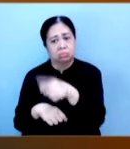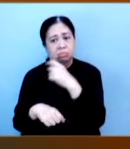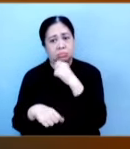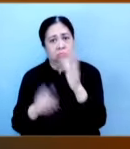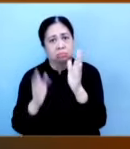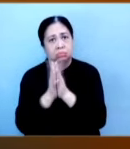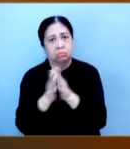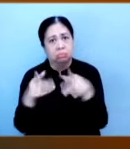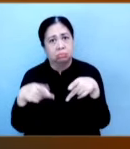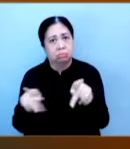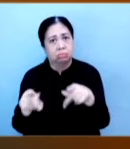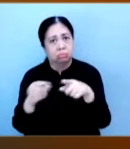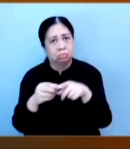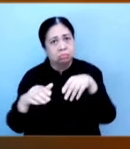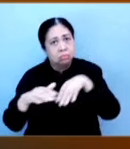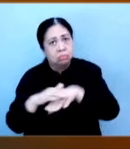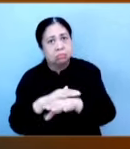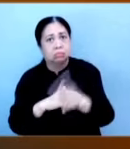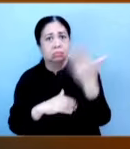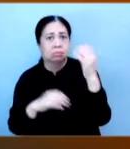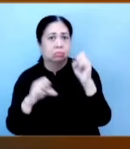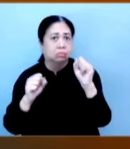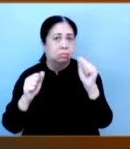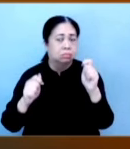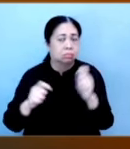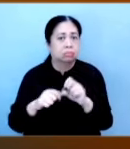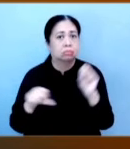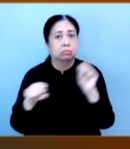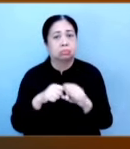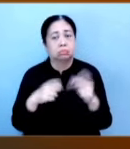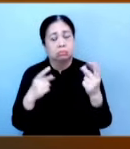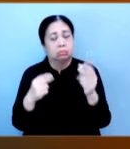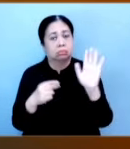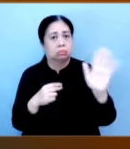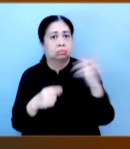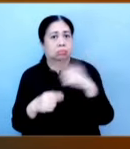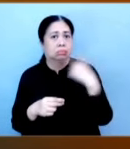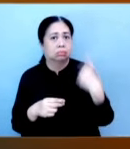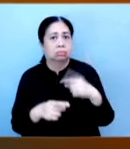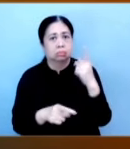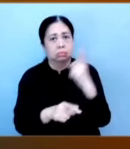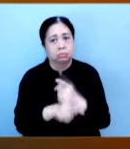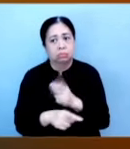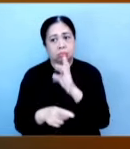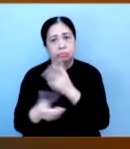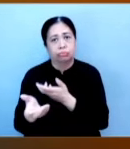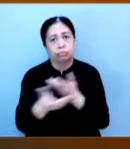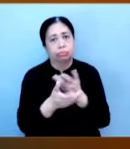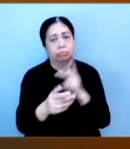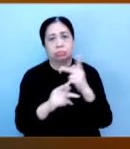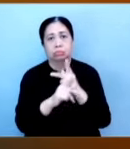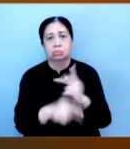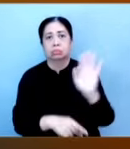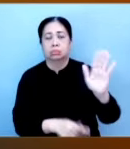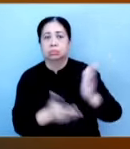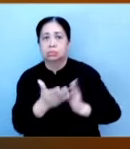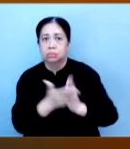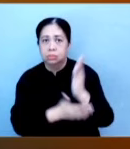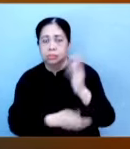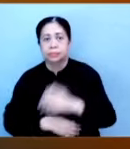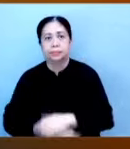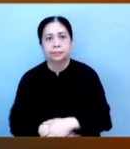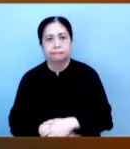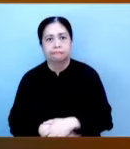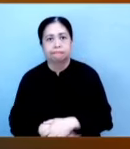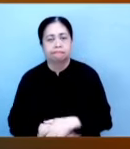Pilipinas tungkol sa naturang misyon Nung sabado Kaya ginawa lang daw ng China ang nararapat para pangalagaan ng kanilang karapatan banta pa